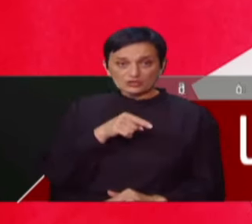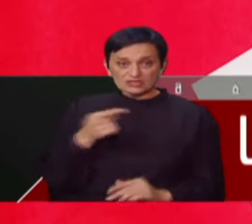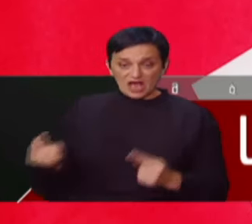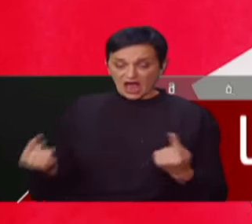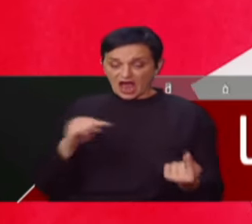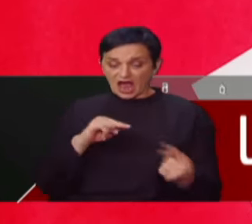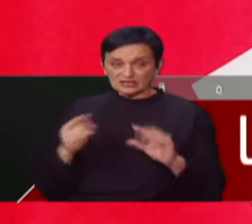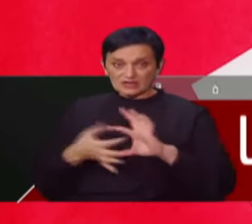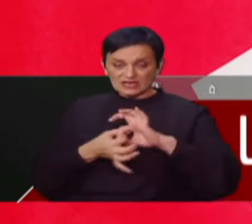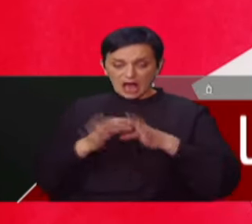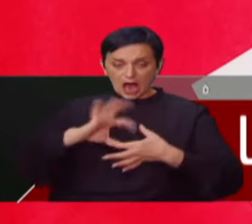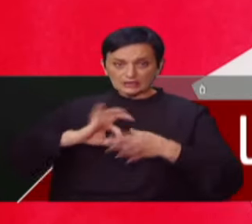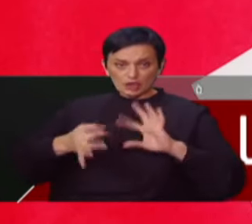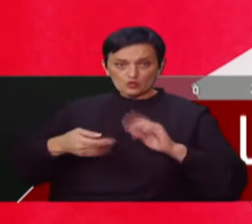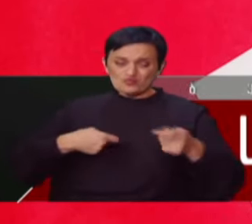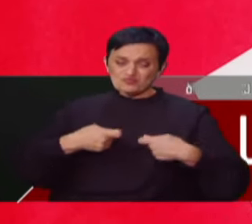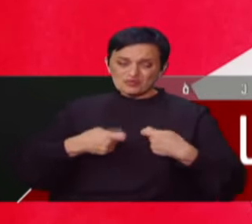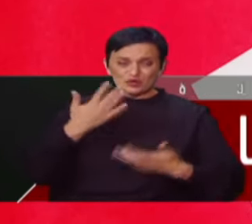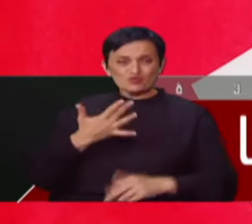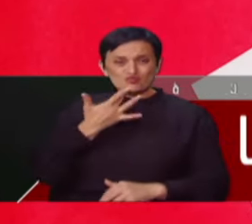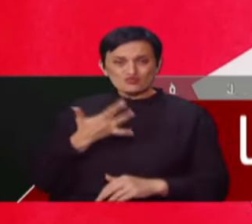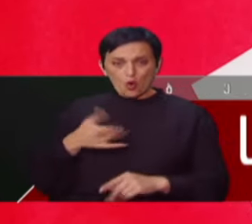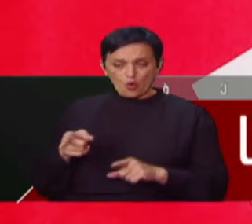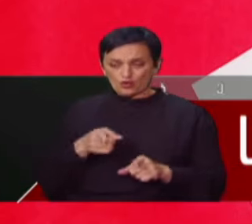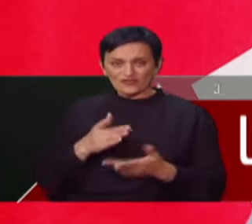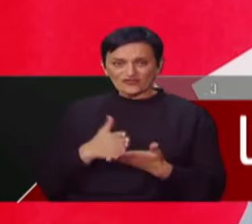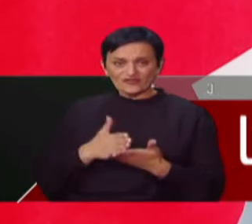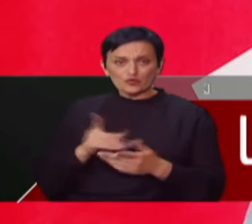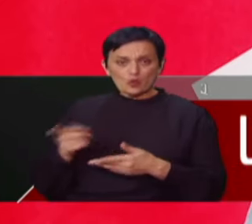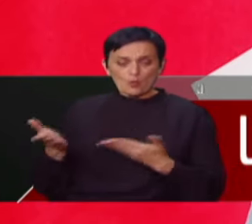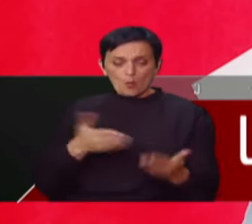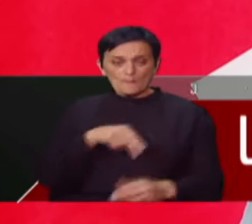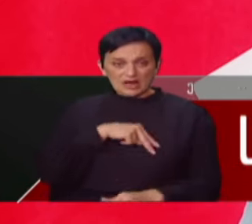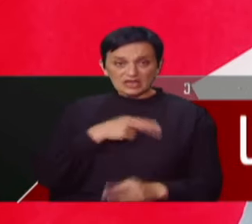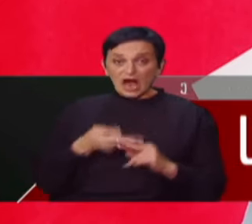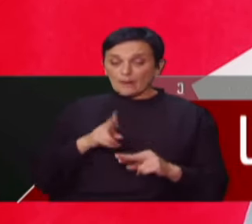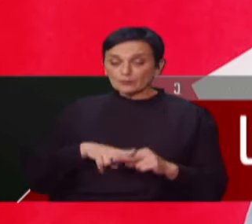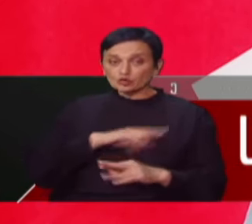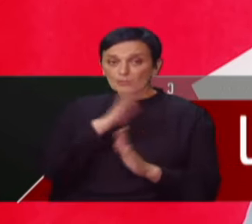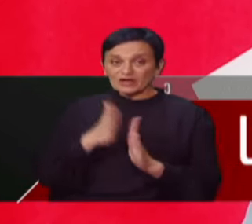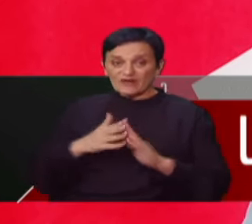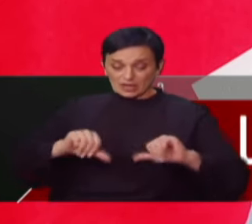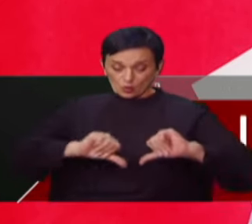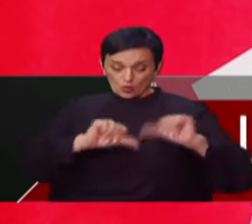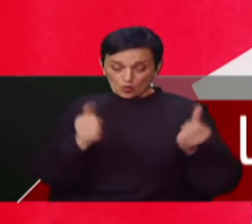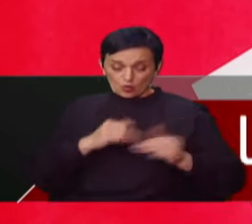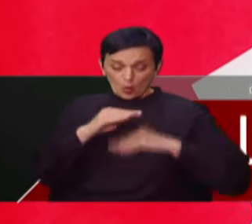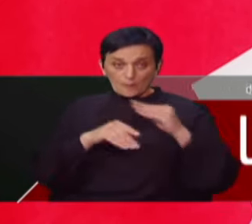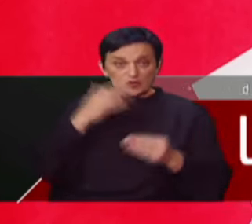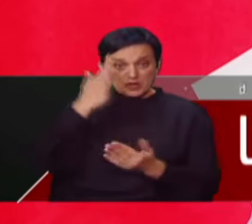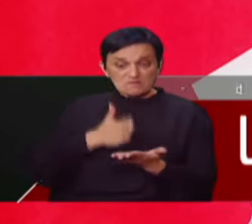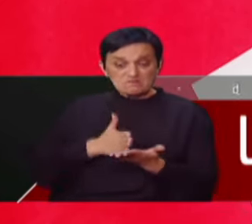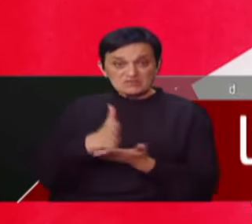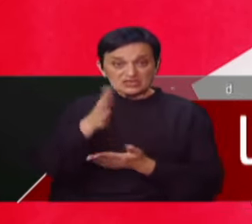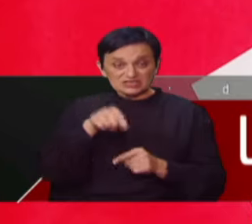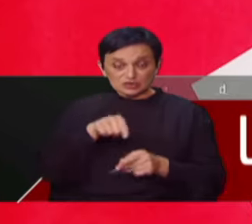ერთმანეთს გადაჯაჭული არიან ბიზნესში იქნება ეს პოლიტიკაში, მომდენო პარლამენტში. ამიტომ ყველანაირი კონფიგურაცია, რომელიც ამ მიზანს,